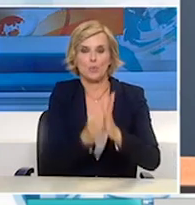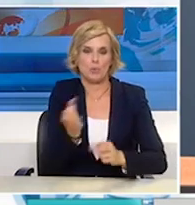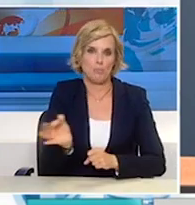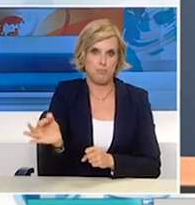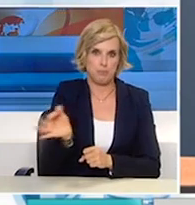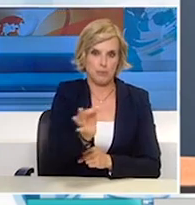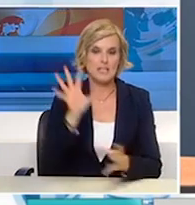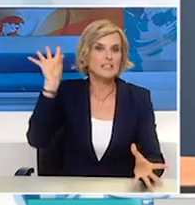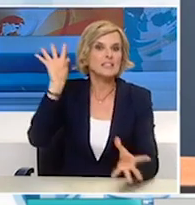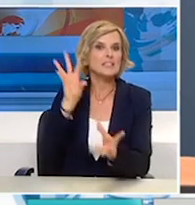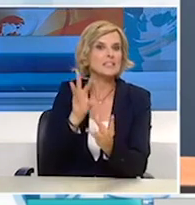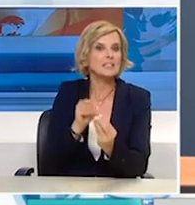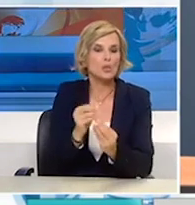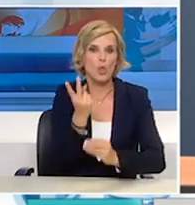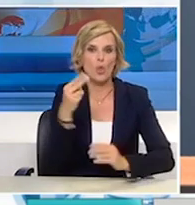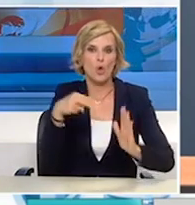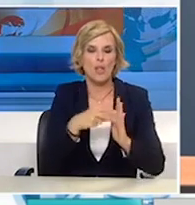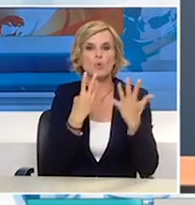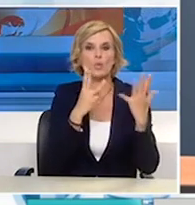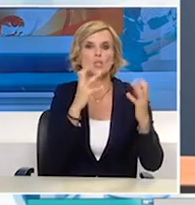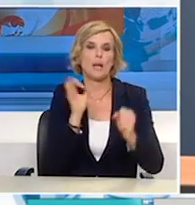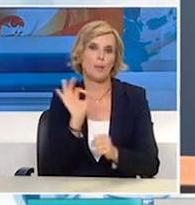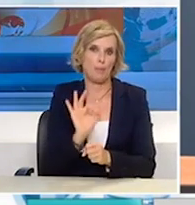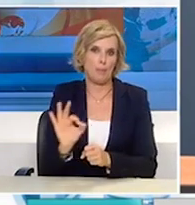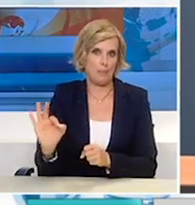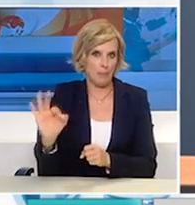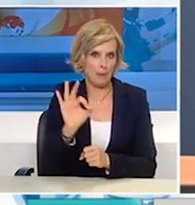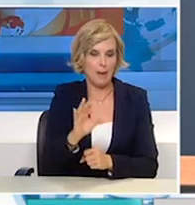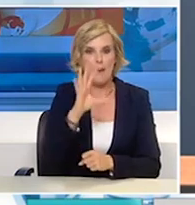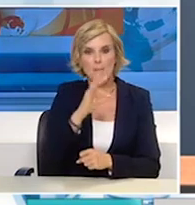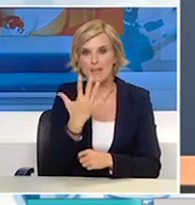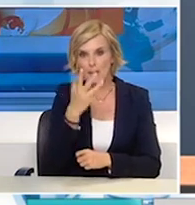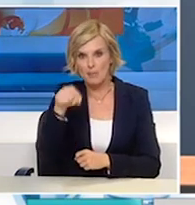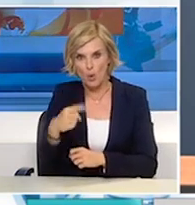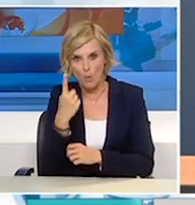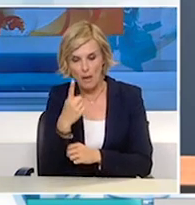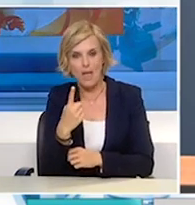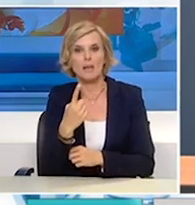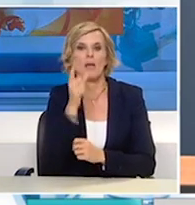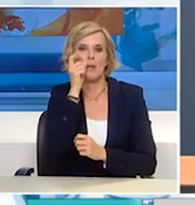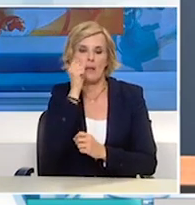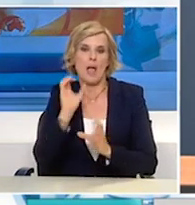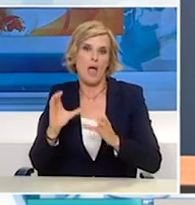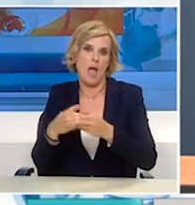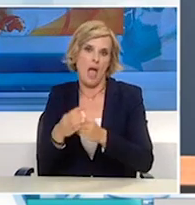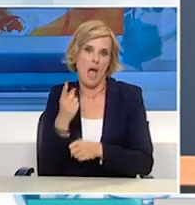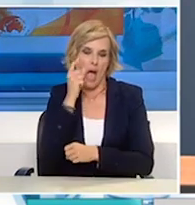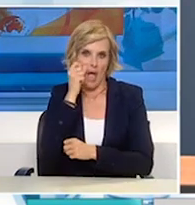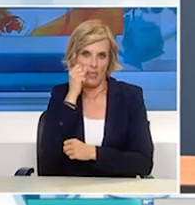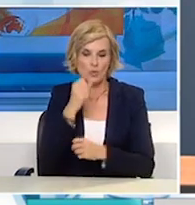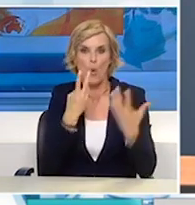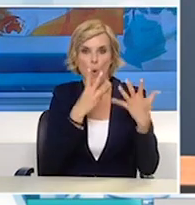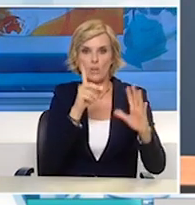αριθμός των κρούσματων είναι 2.840, εκ των οποίων το 55,1% αφορά άνδρες. 616